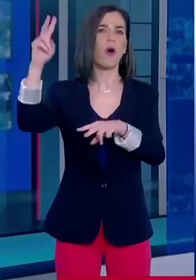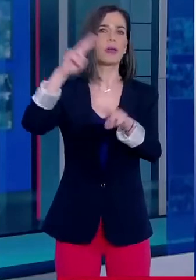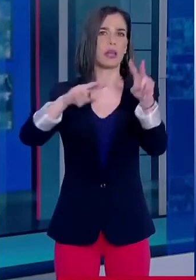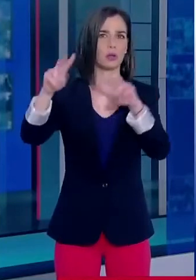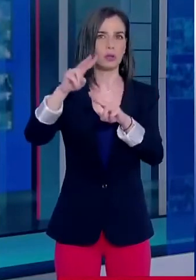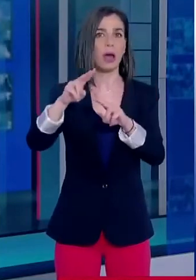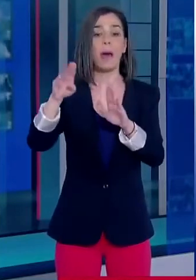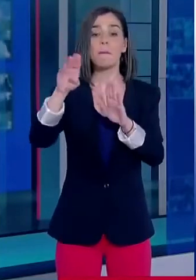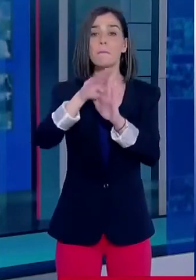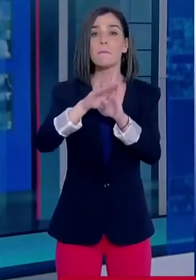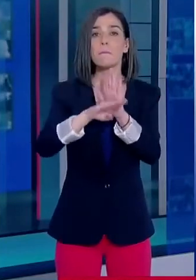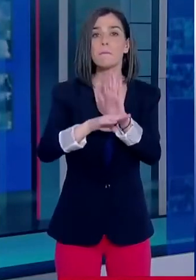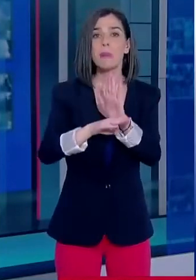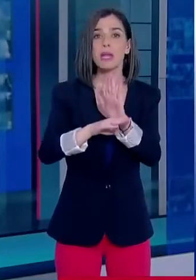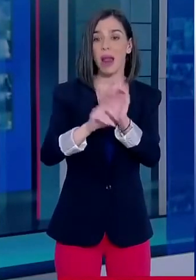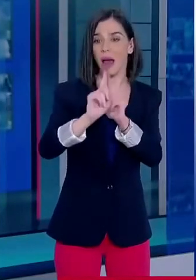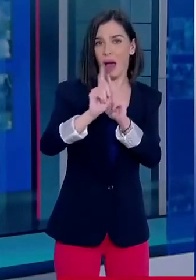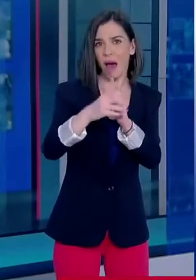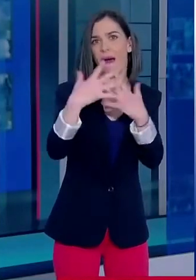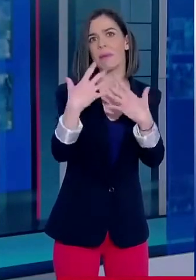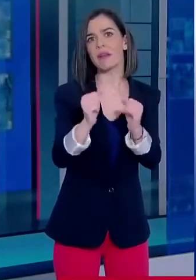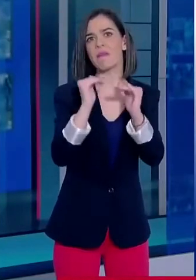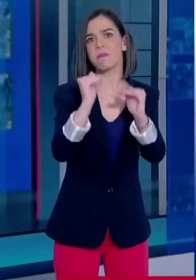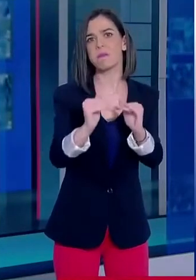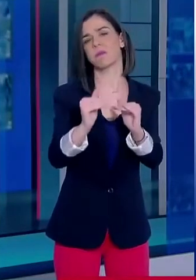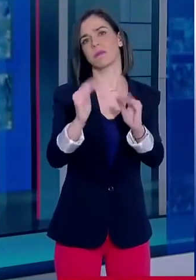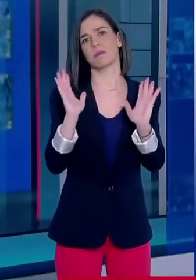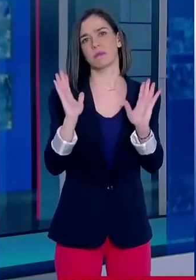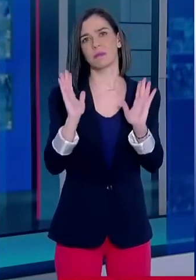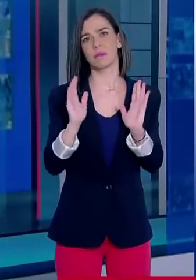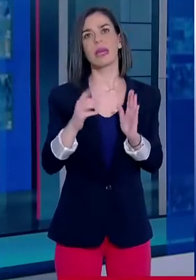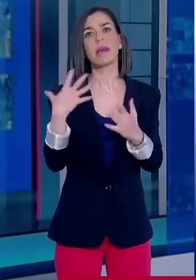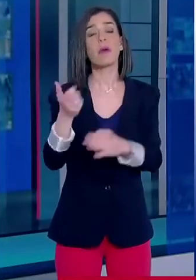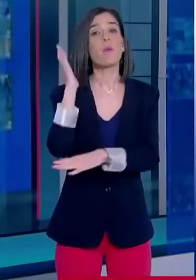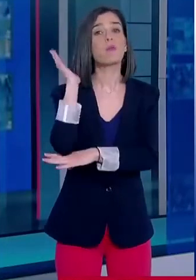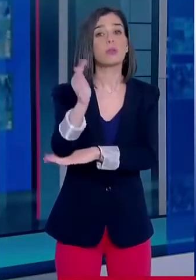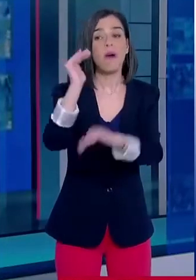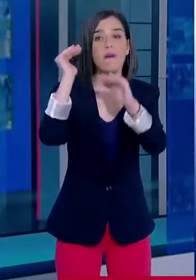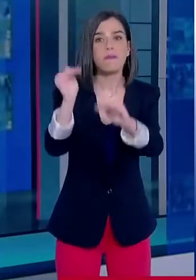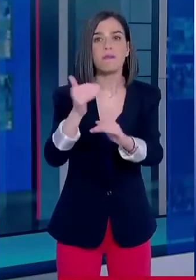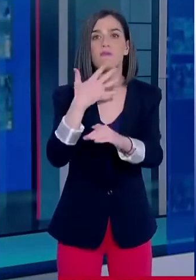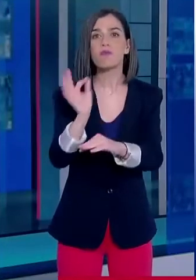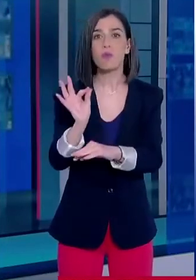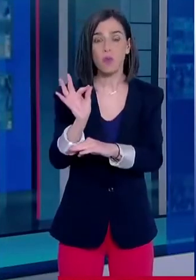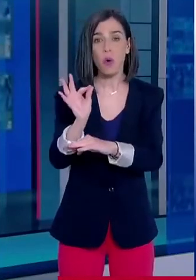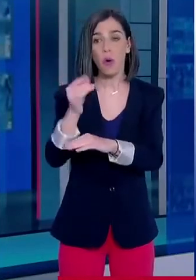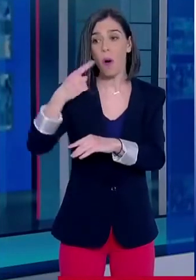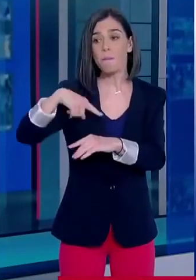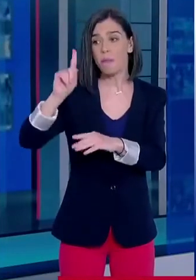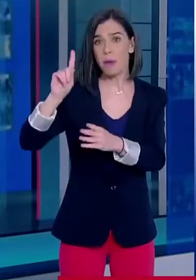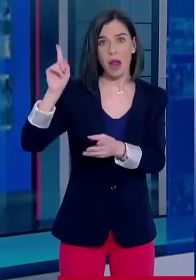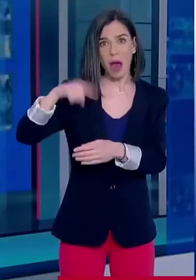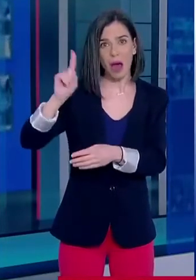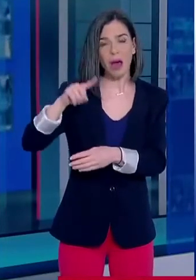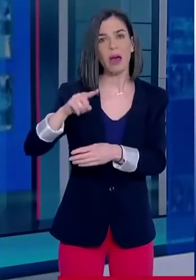ισχύουν απολύτως όπως ισχύουν και τα προβλεπόμενα πρόστιμα. Και είμαι αναγκασμένος να το τονίσω, μια και το τελευταίο 24ωρο παρατηρήθηκε